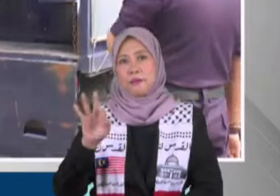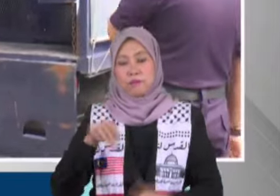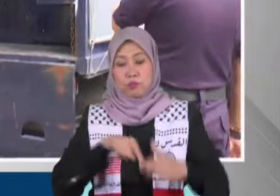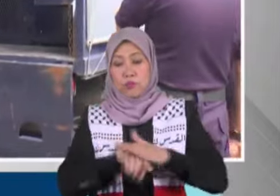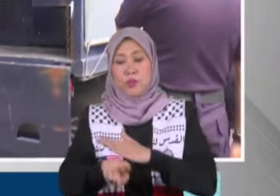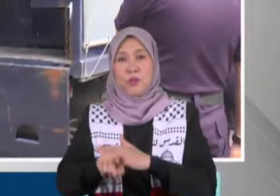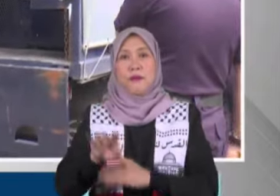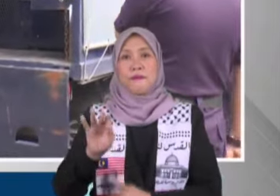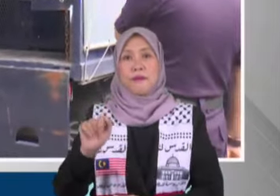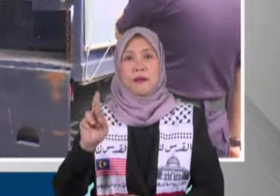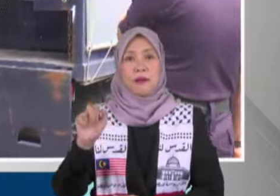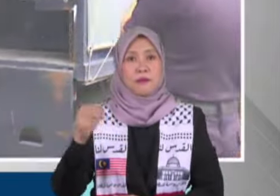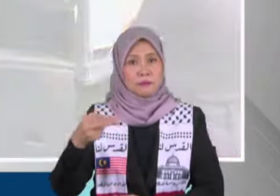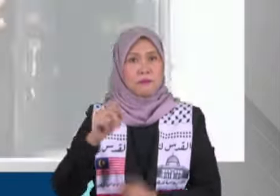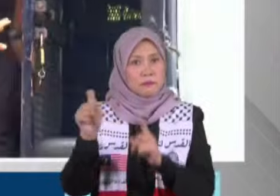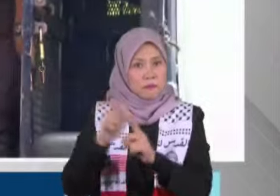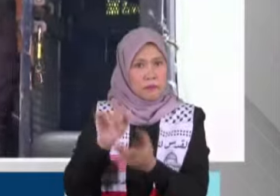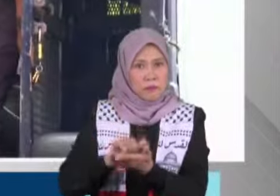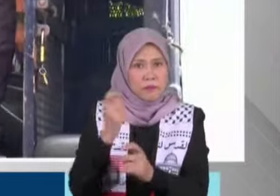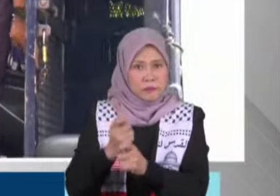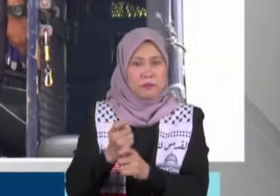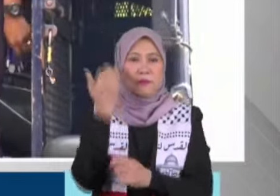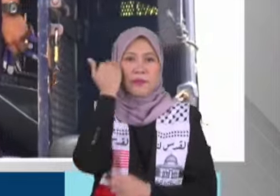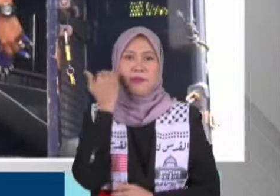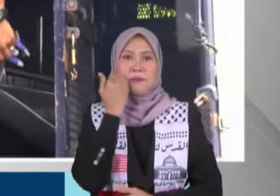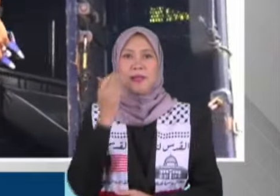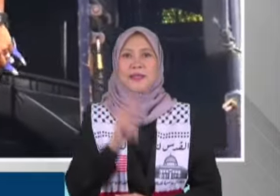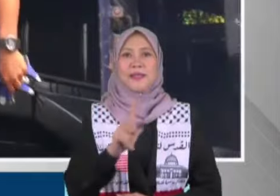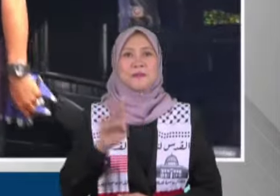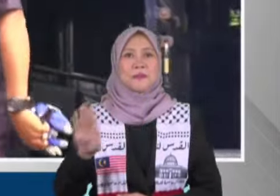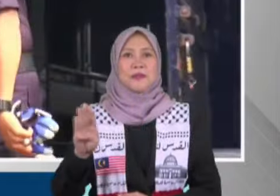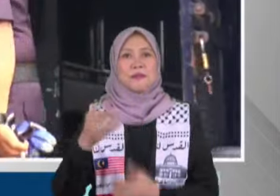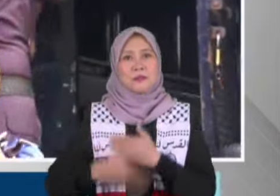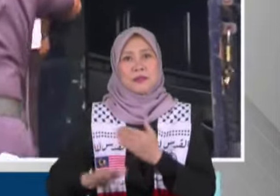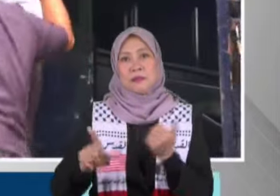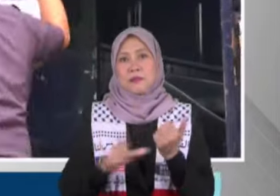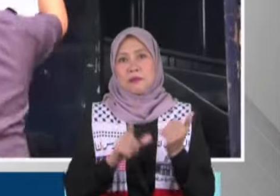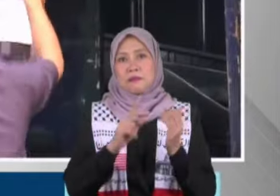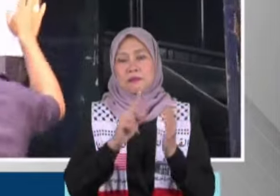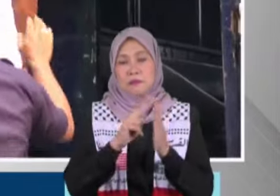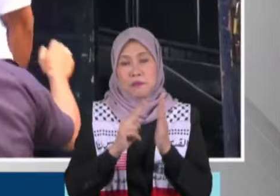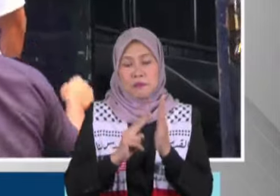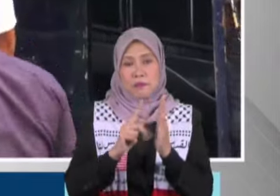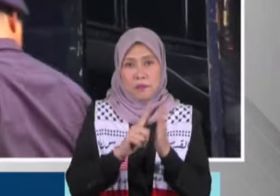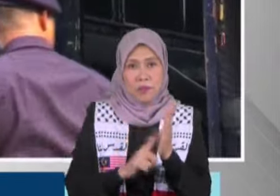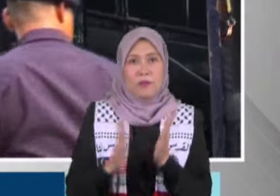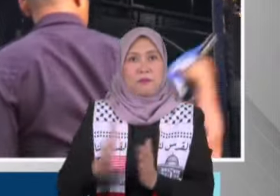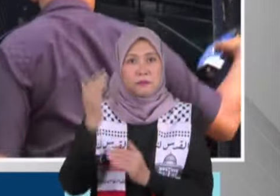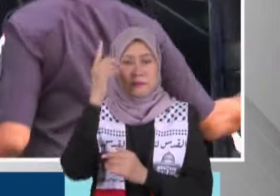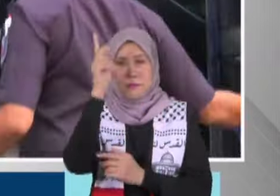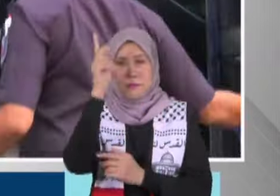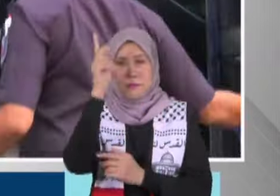Farah Kartini Abdullah. Tarikh itu ditetapkan Mahkamah Magistrate Kuala Kubu Baru selepas timbalan pendakwa raya maklumkan kedua-dua laporan itu masih